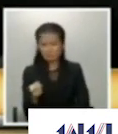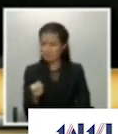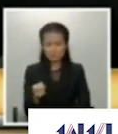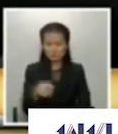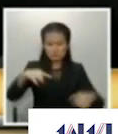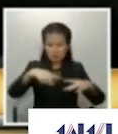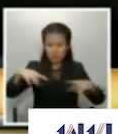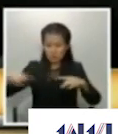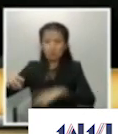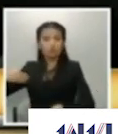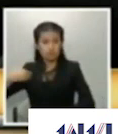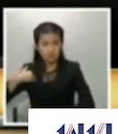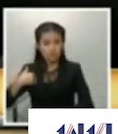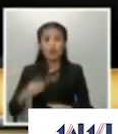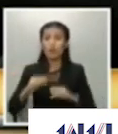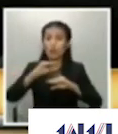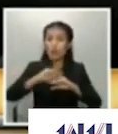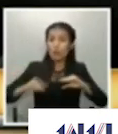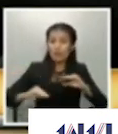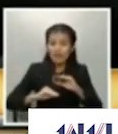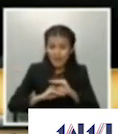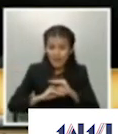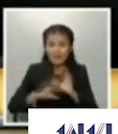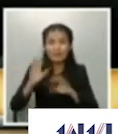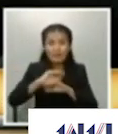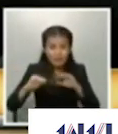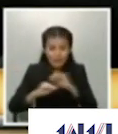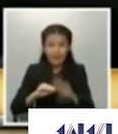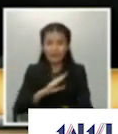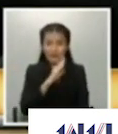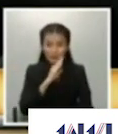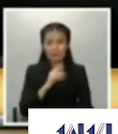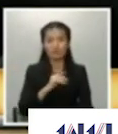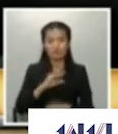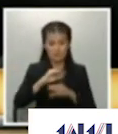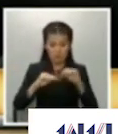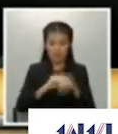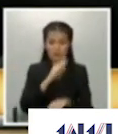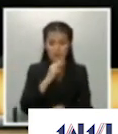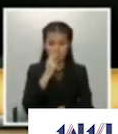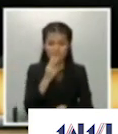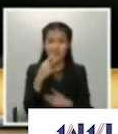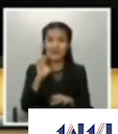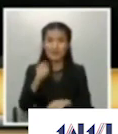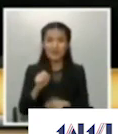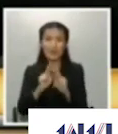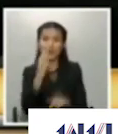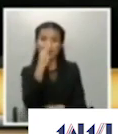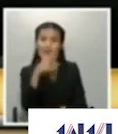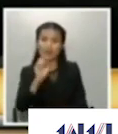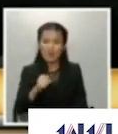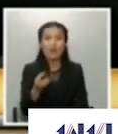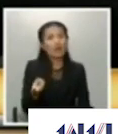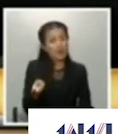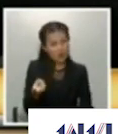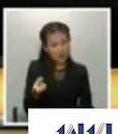เพราะวันนี้ถ้าหากว่าโครงการดังกล่าวตามที่คณะกรรมการเราได้เห็นแล้วนั้นจะเห็นว่าข้าว